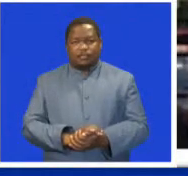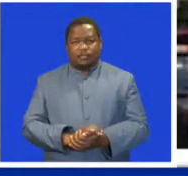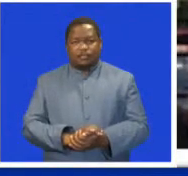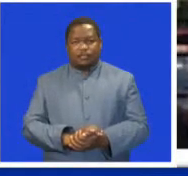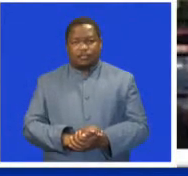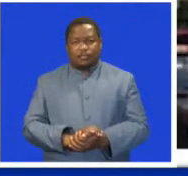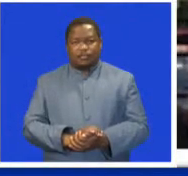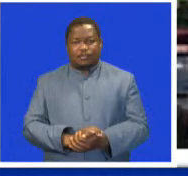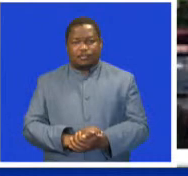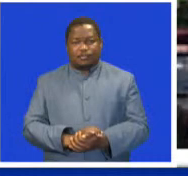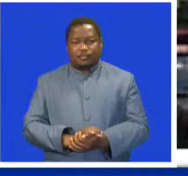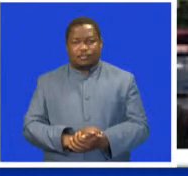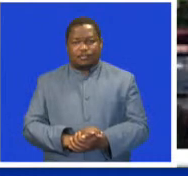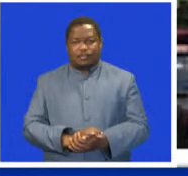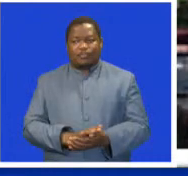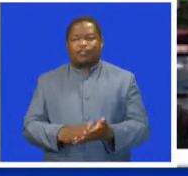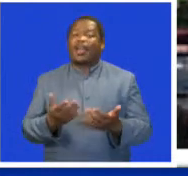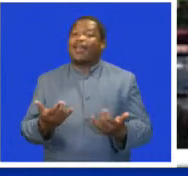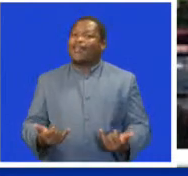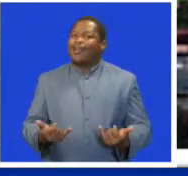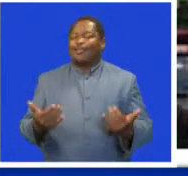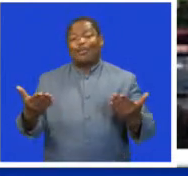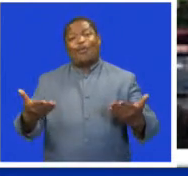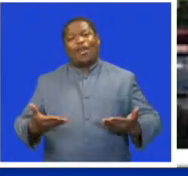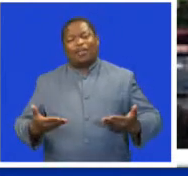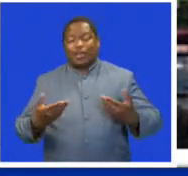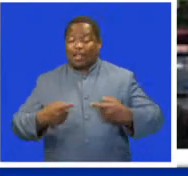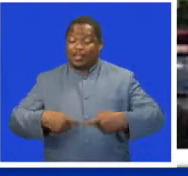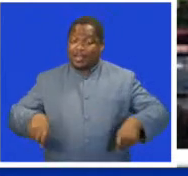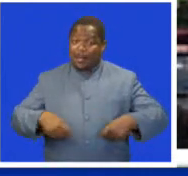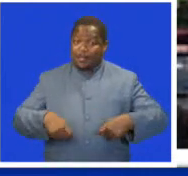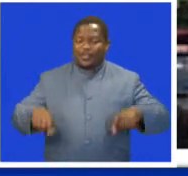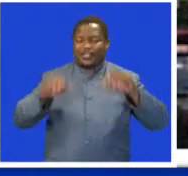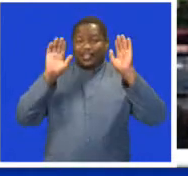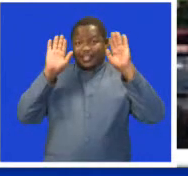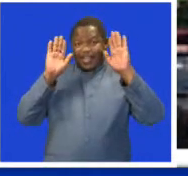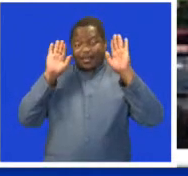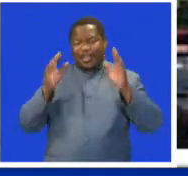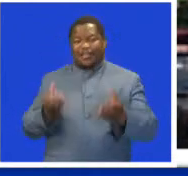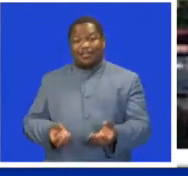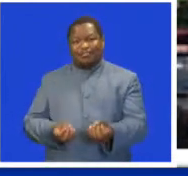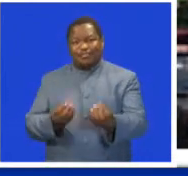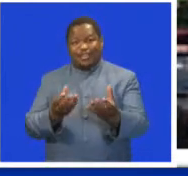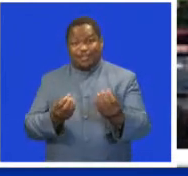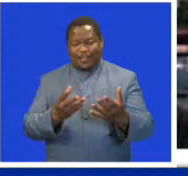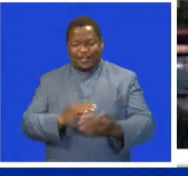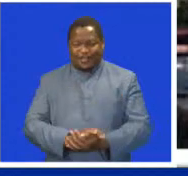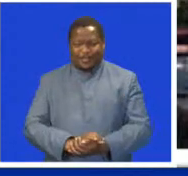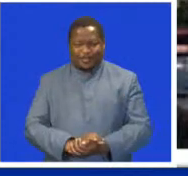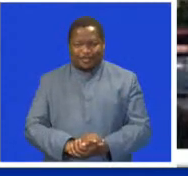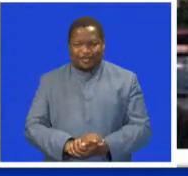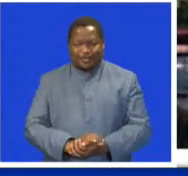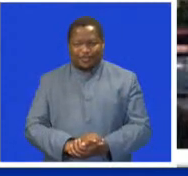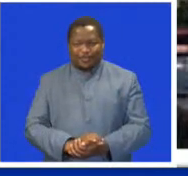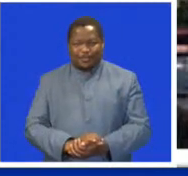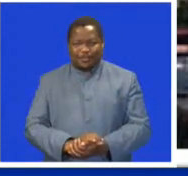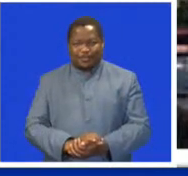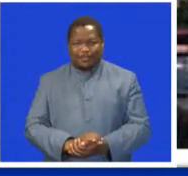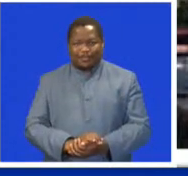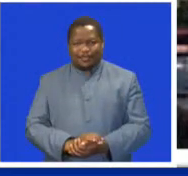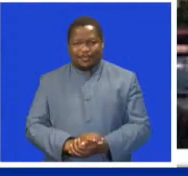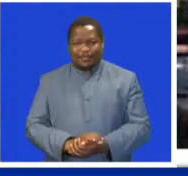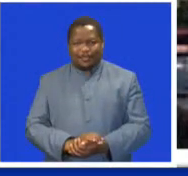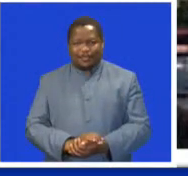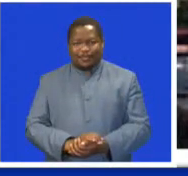Ngovusele ngwanelo muhle ngwemukele tindzabeni takho temidlalo libito lami nginginelisi wendla ngamandla singene kuto tindzaba sandile chongqo